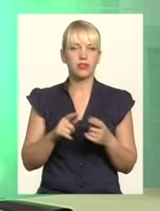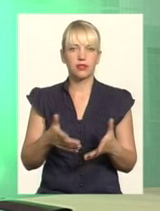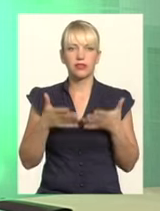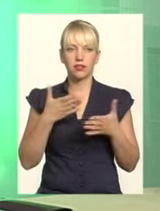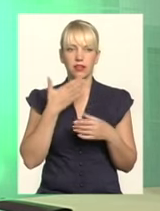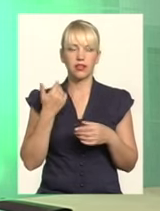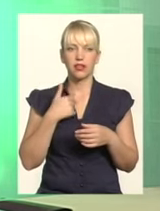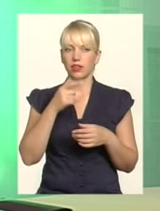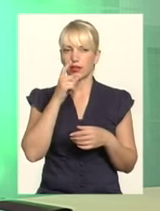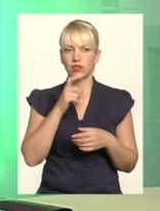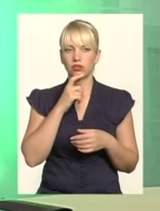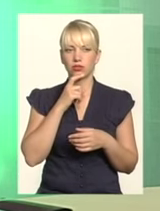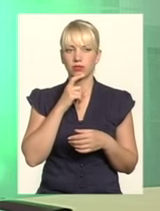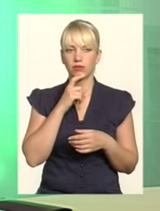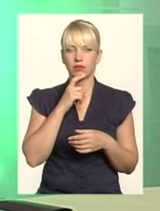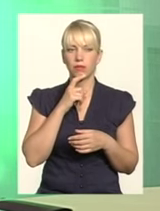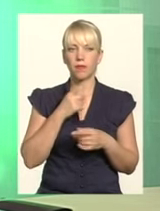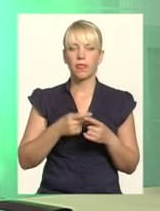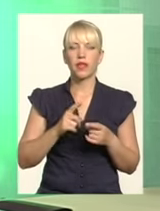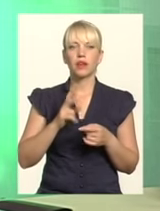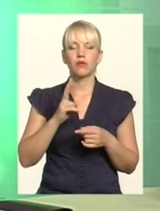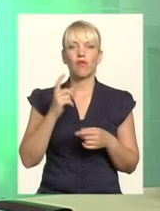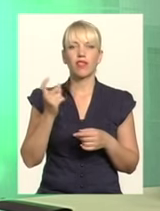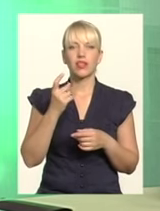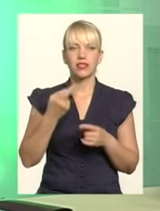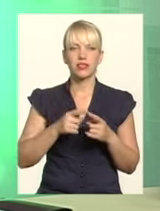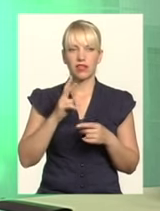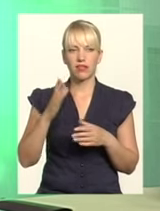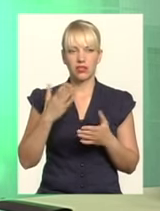Я ж відомо зрозумів, по власності цієї квартири, ну, якщо